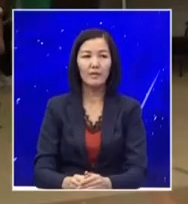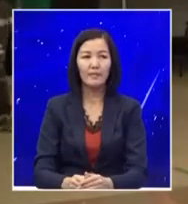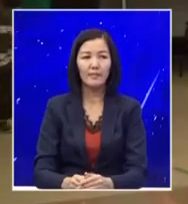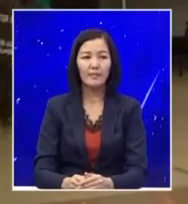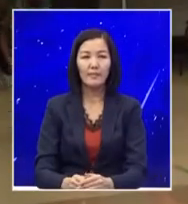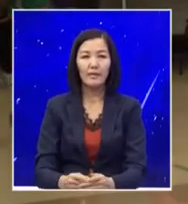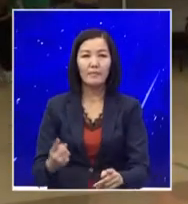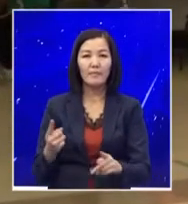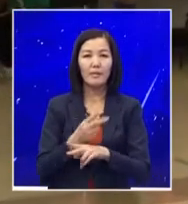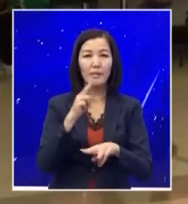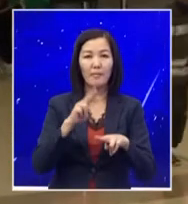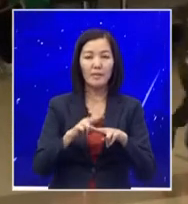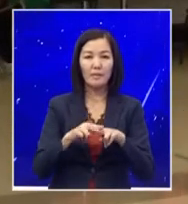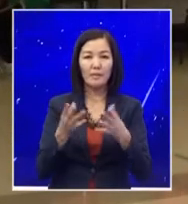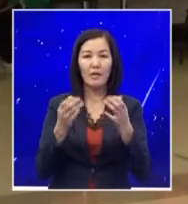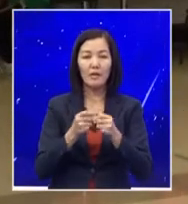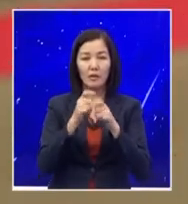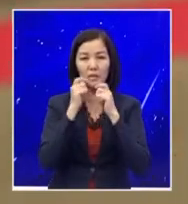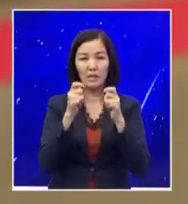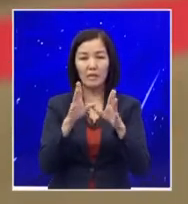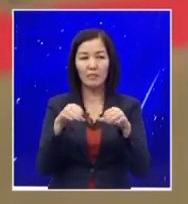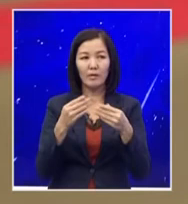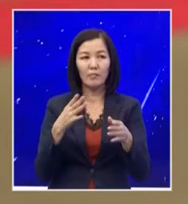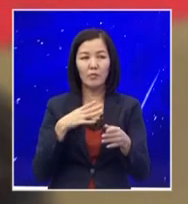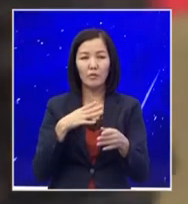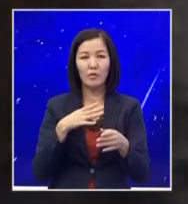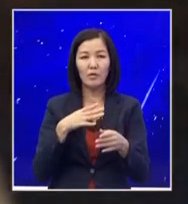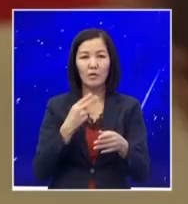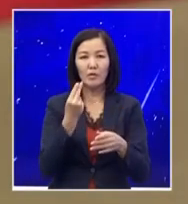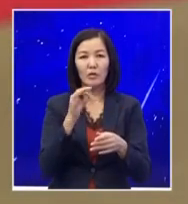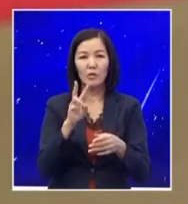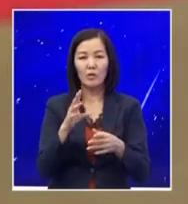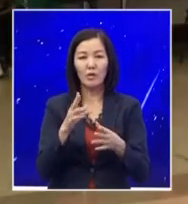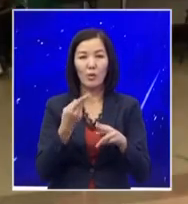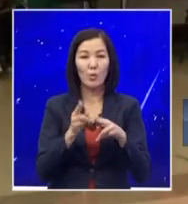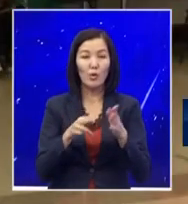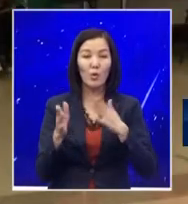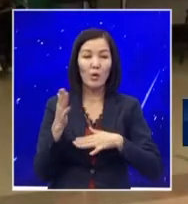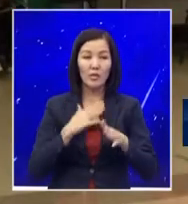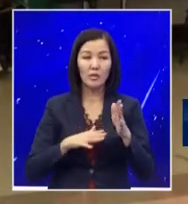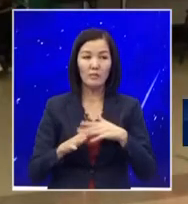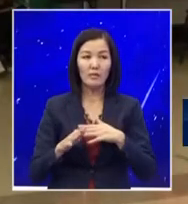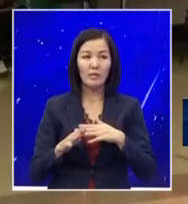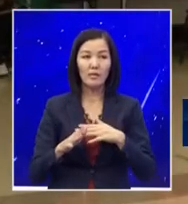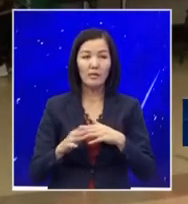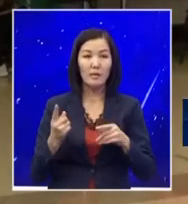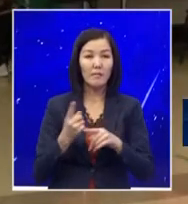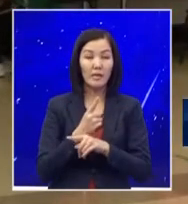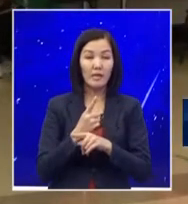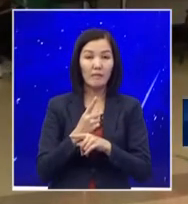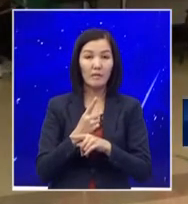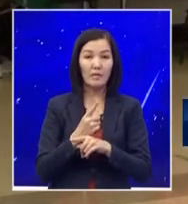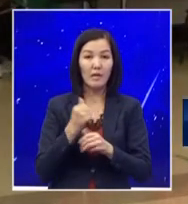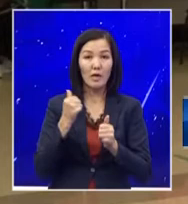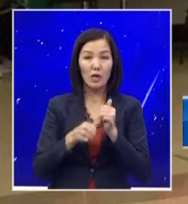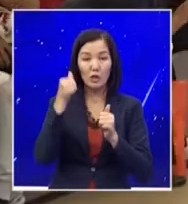Бірінші паспортымды алған үшін маған өзіме сыйлық беріп тұр. Соның сыйлығына мен өте қуаныштымын, өйткені бұл бір рет қана емес, жыл